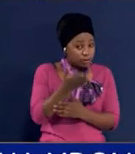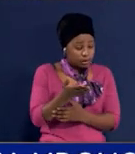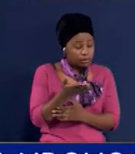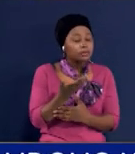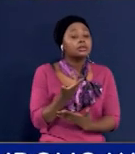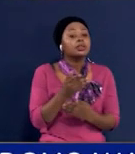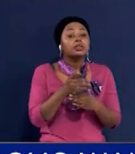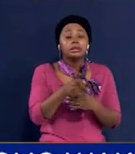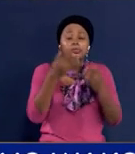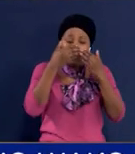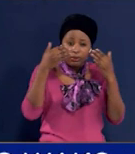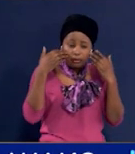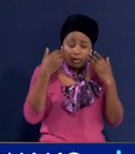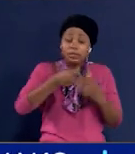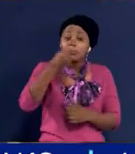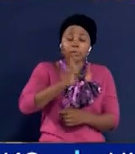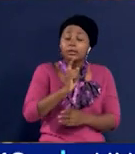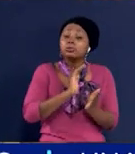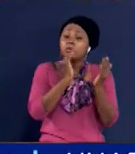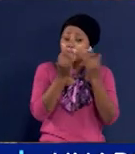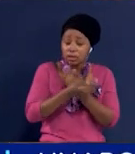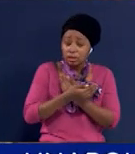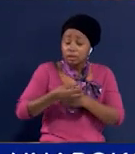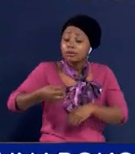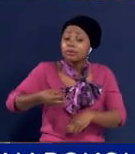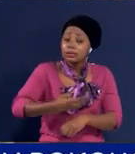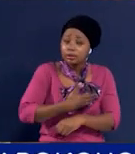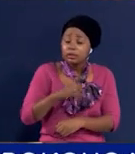ulipo, barakoa za mifuko hazikukingi na maambukizi ya